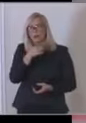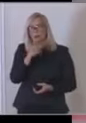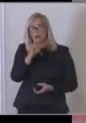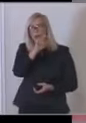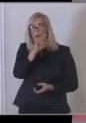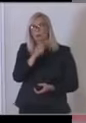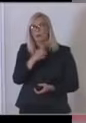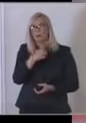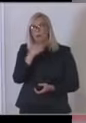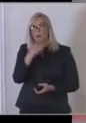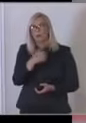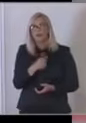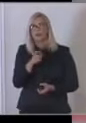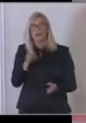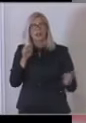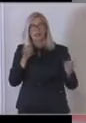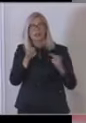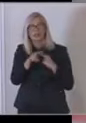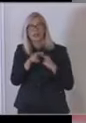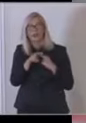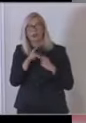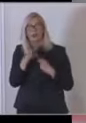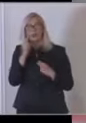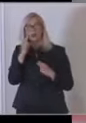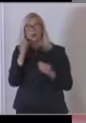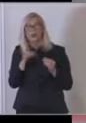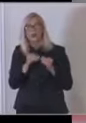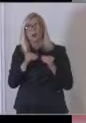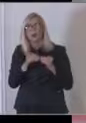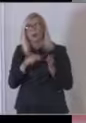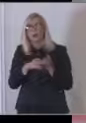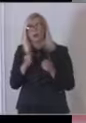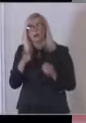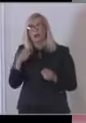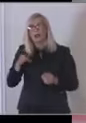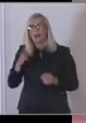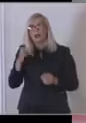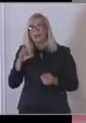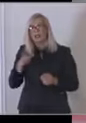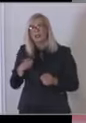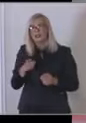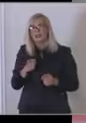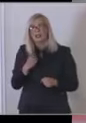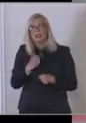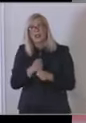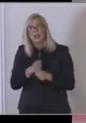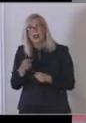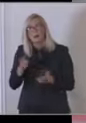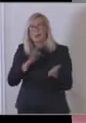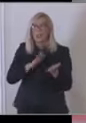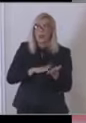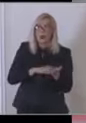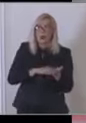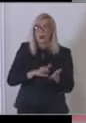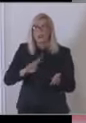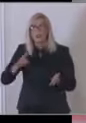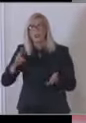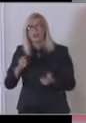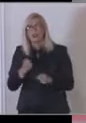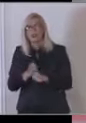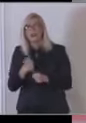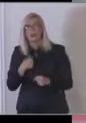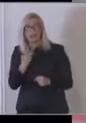Ju thatë se për autostradën Shkup-Blac ende punohet në ekspropriacionin dhe dokumentacioneve